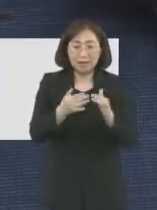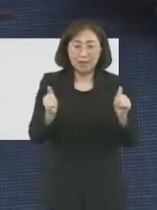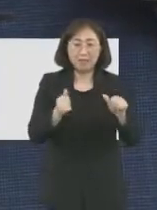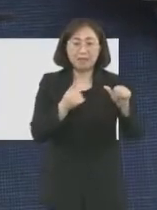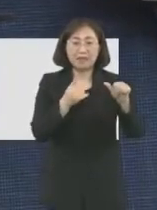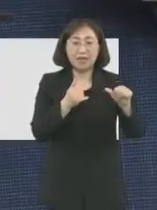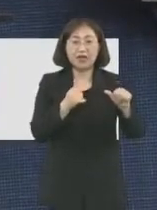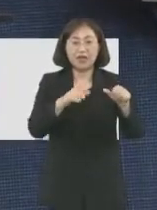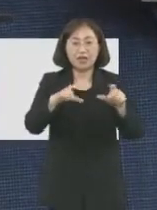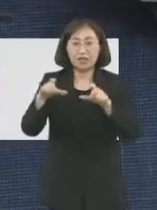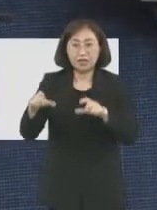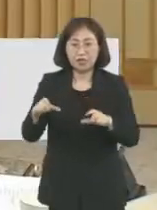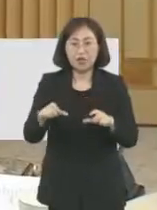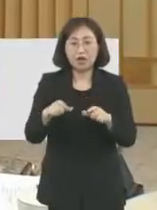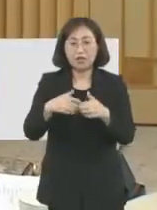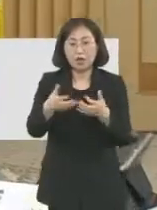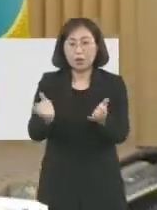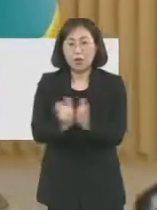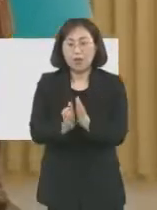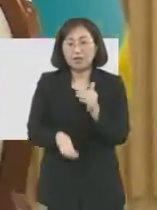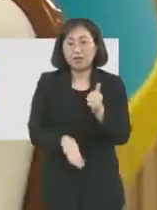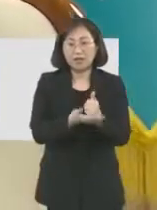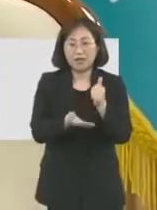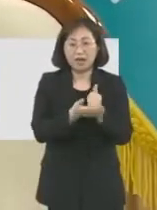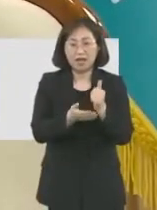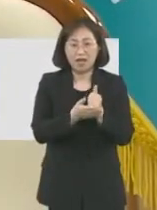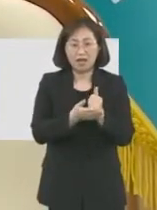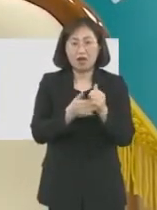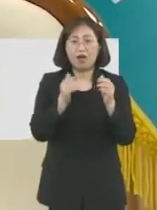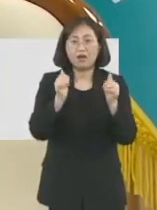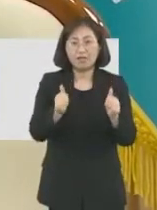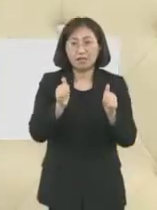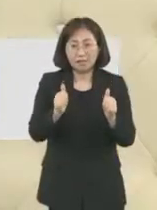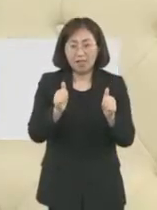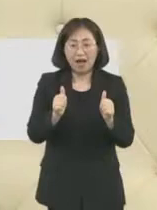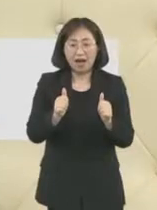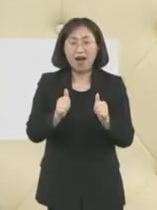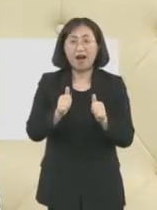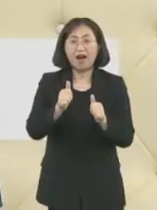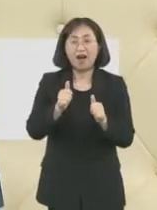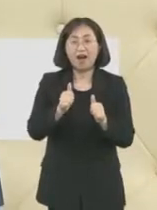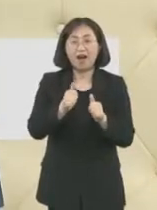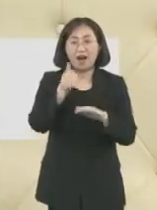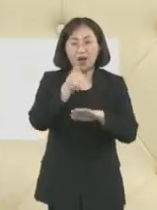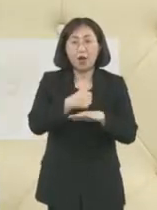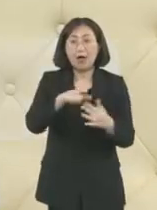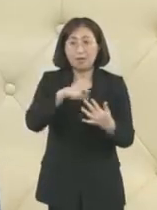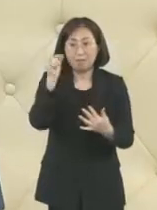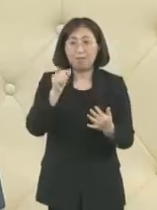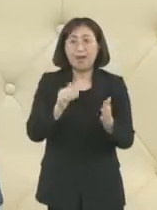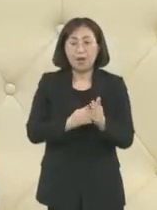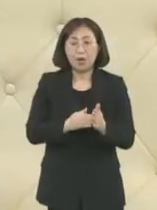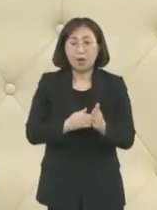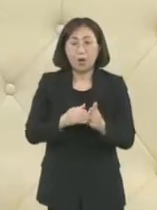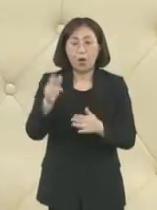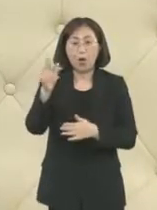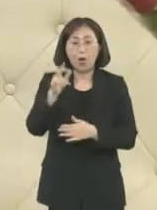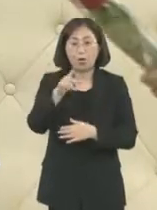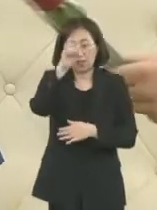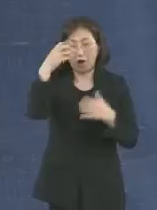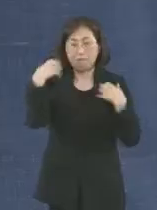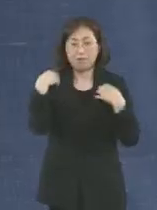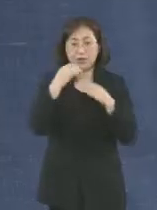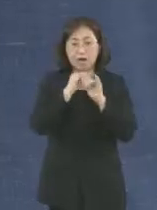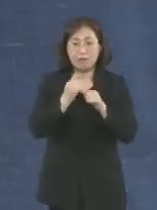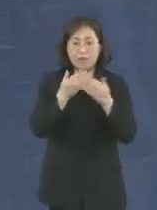5개 자치구 와동 해서 추천의 자체 공적 심사위원회의 심사를 거친 5 선발했으며 정보 포상으로 는